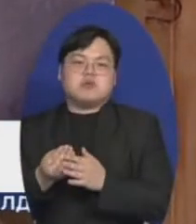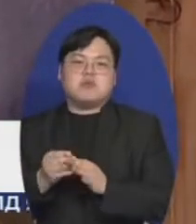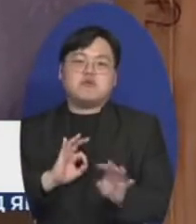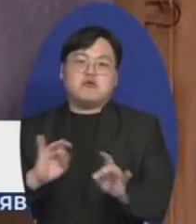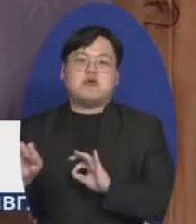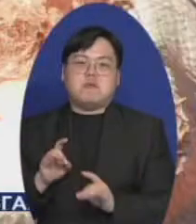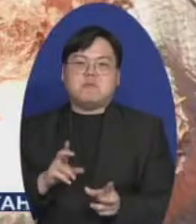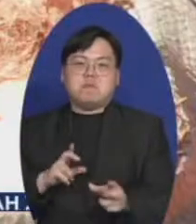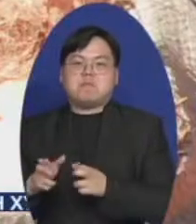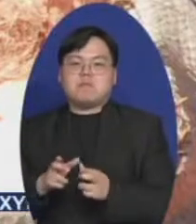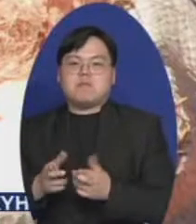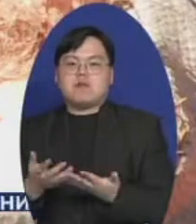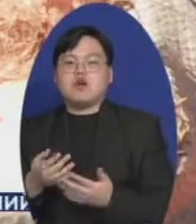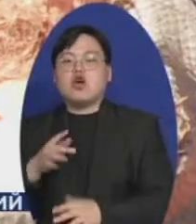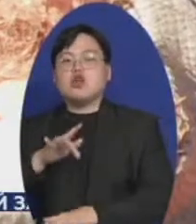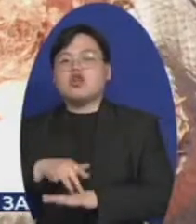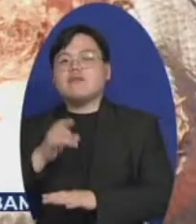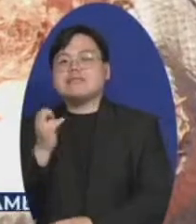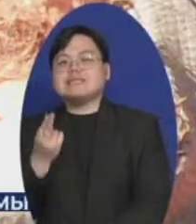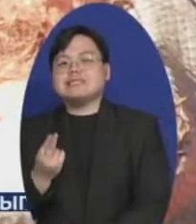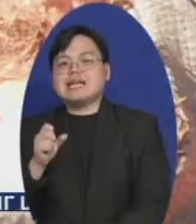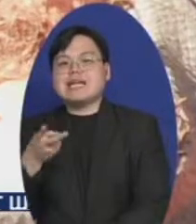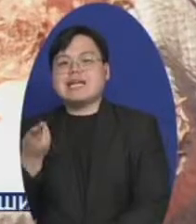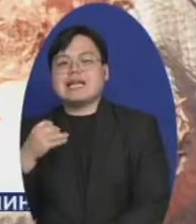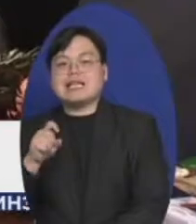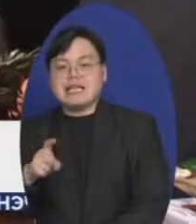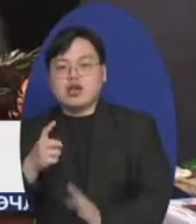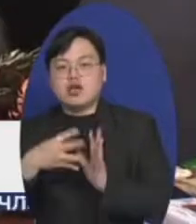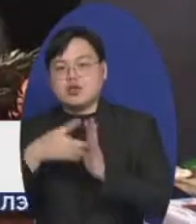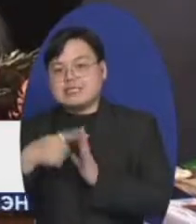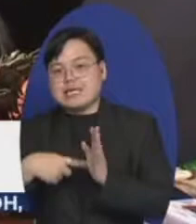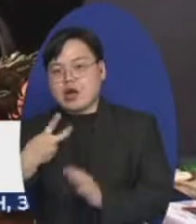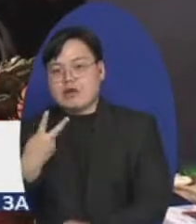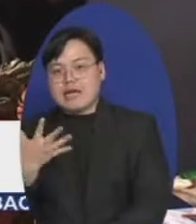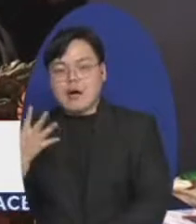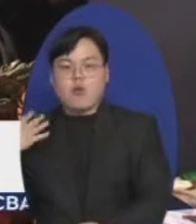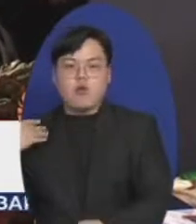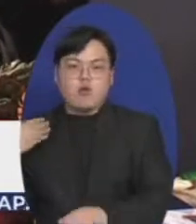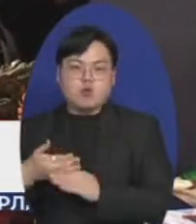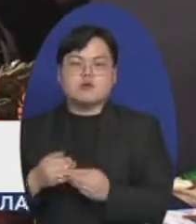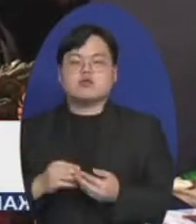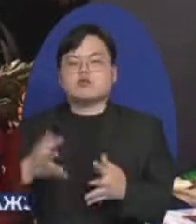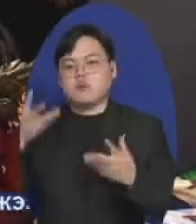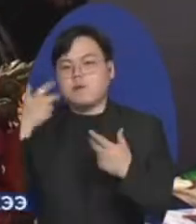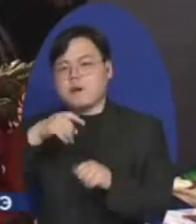өдрүүд төв цэнгэлдэх хүрээлэнгийн задгаа талбайд 9-р сарын 25-ныг дуустал зохион байгуулагдсан.